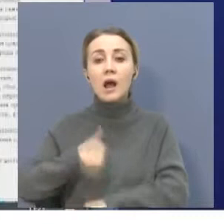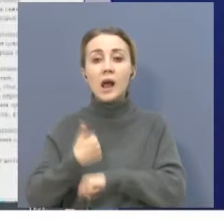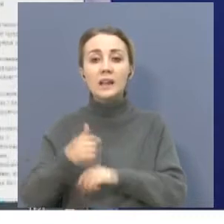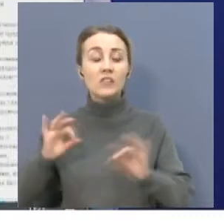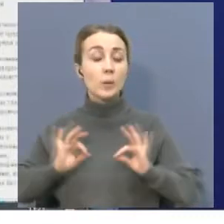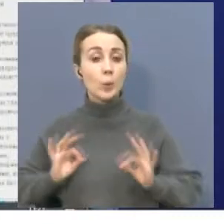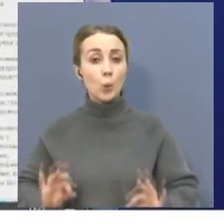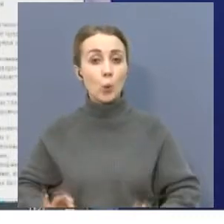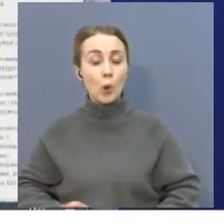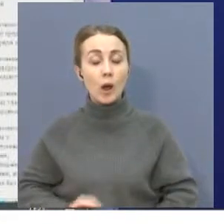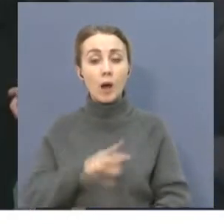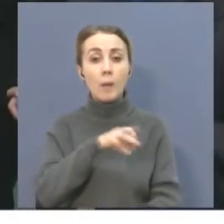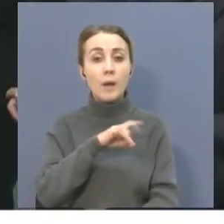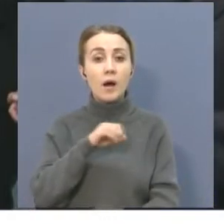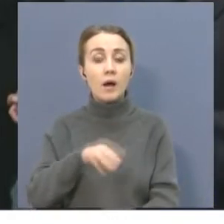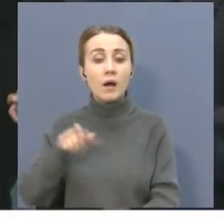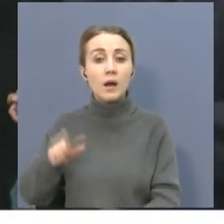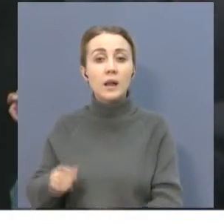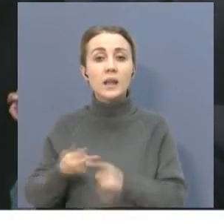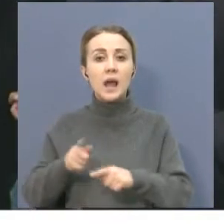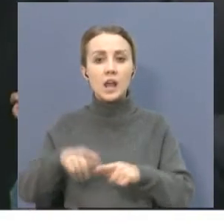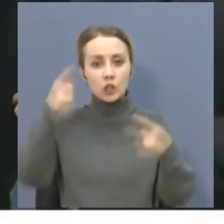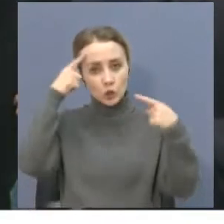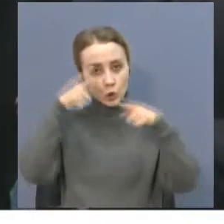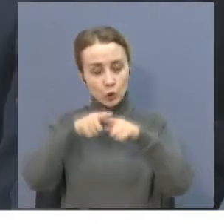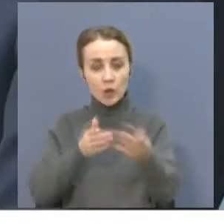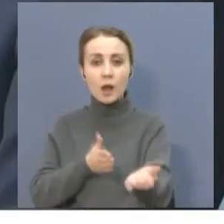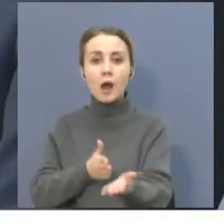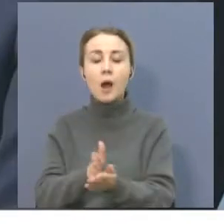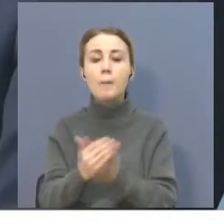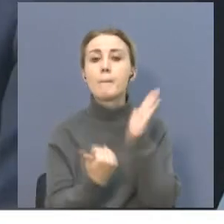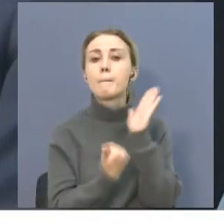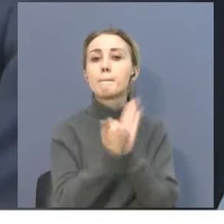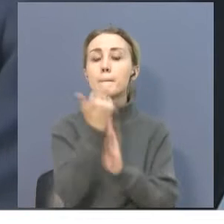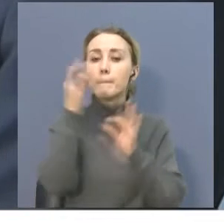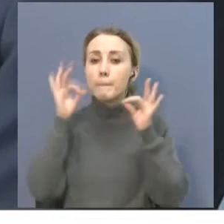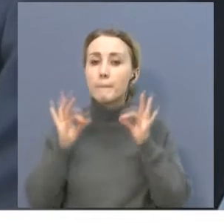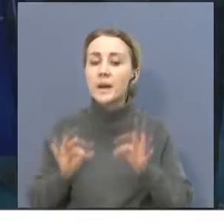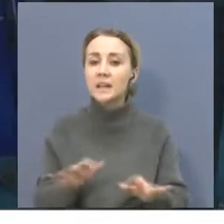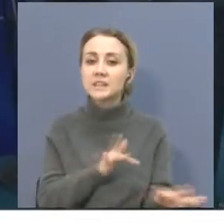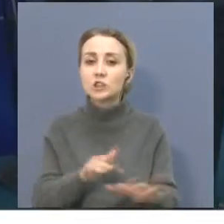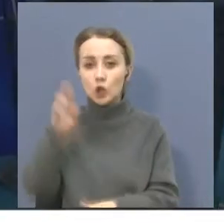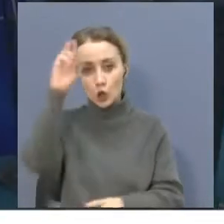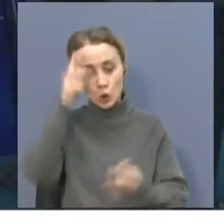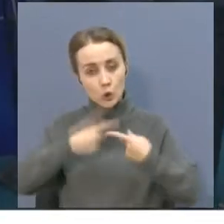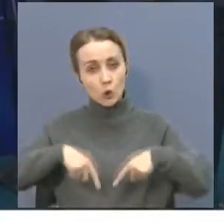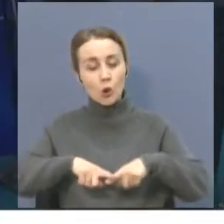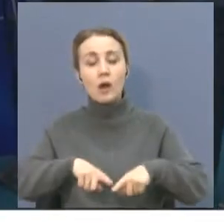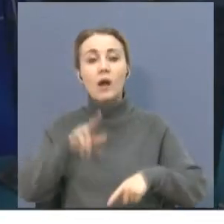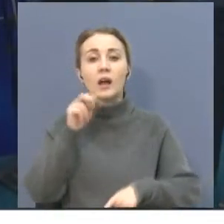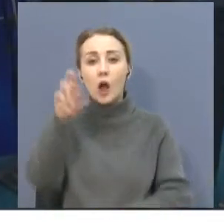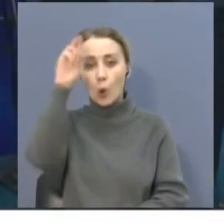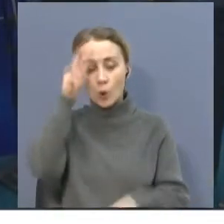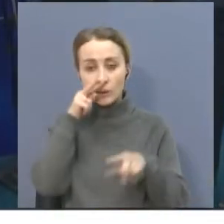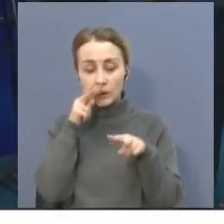мен қадағалаудың сапасын арттыруға бағытталған. Тексеру субъектілері мен объектілерінің бірыңғай тізілімі жүйесін 60-тан астам мемлекеттік